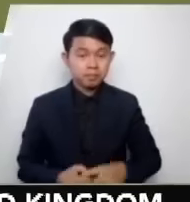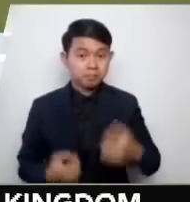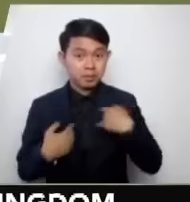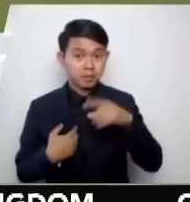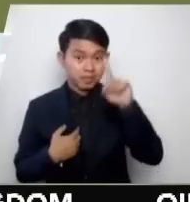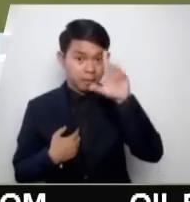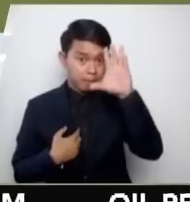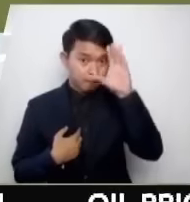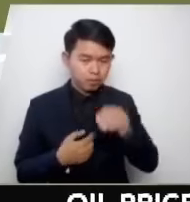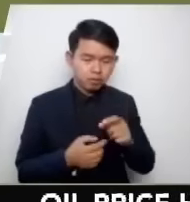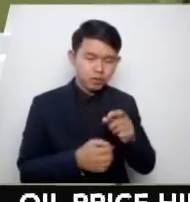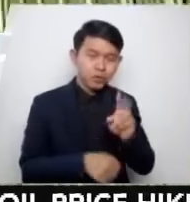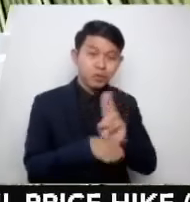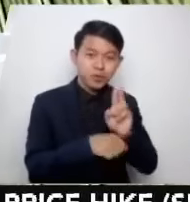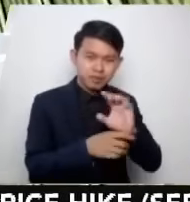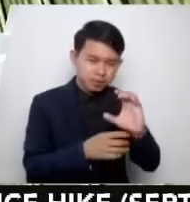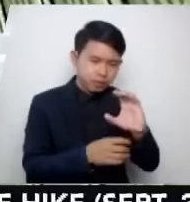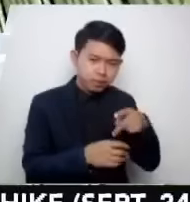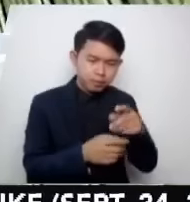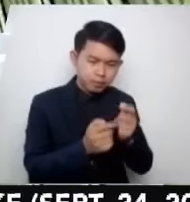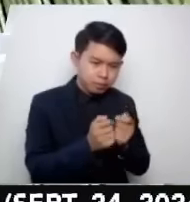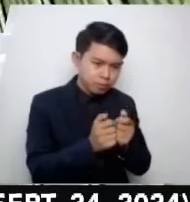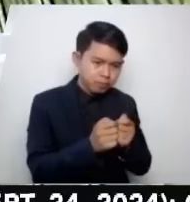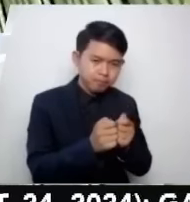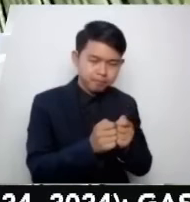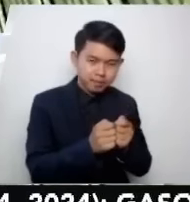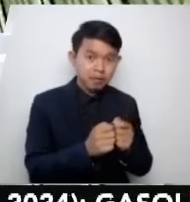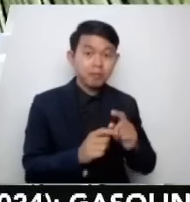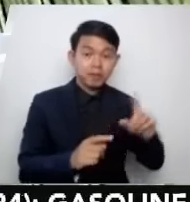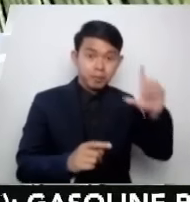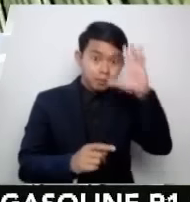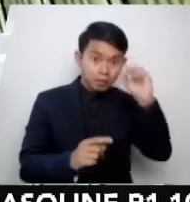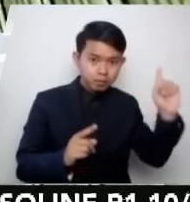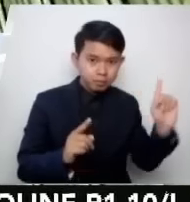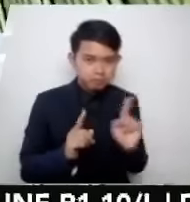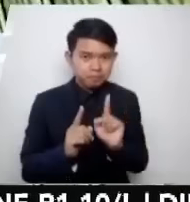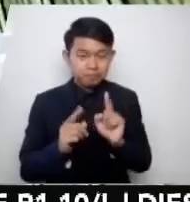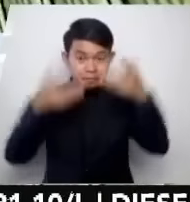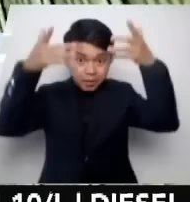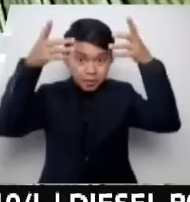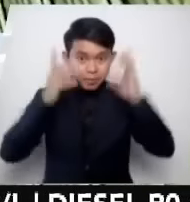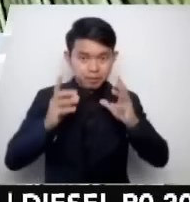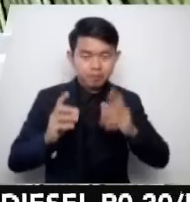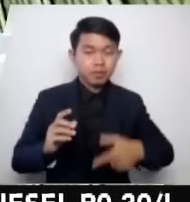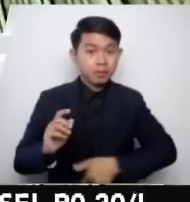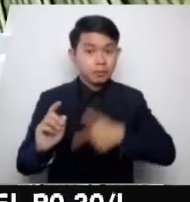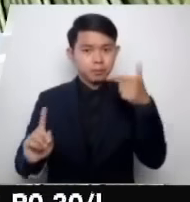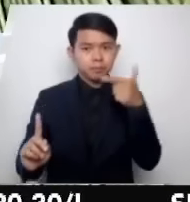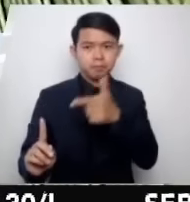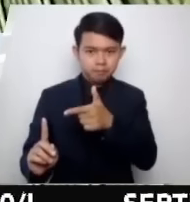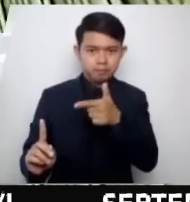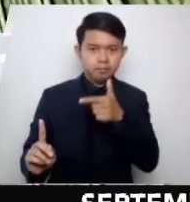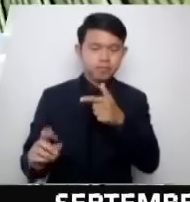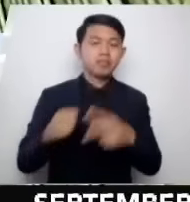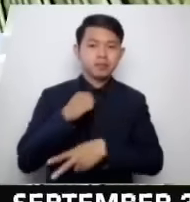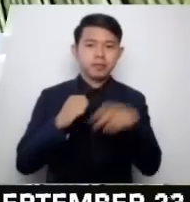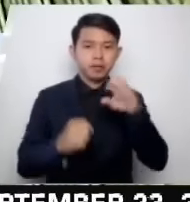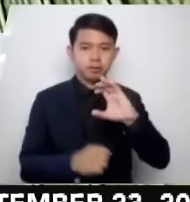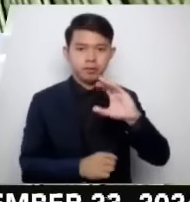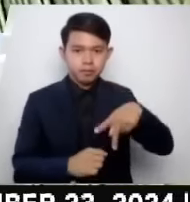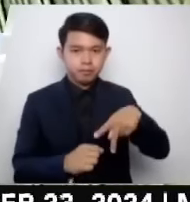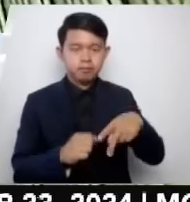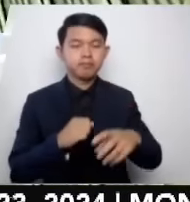isang tindahan. Nilapitan siya ng isang lalaking naka-helmet. Tinutukan ng baril at kinuha ang kanyang cellphone. Mabilis na